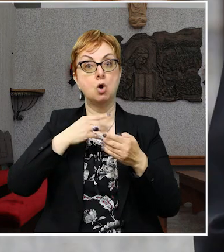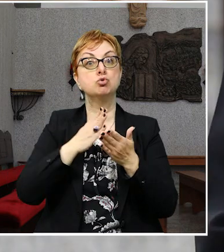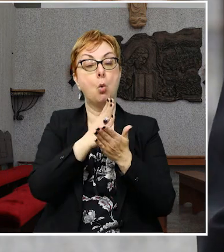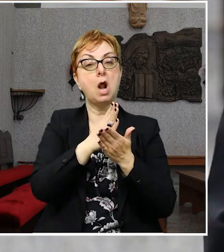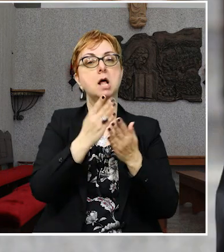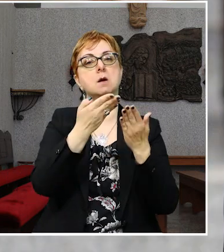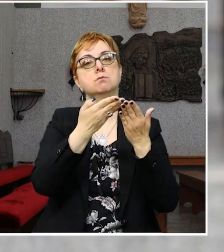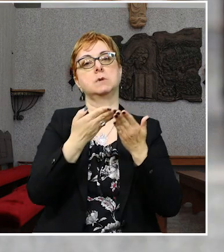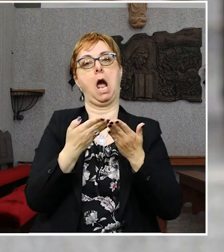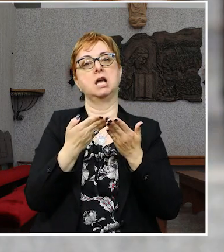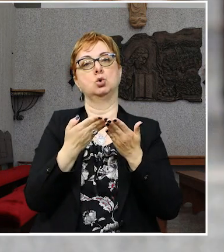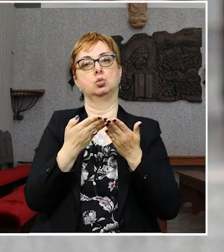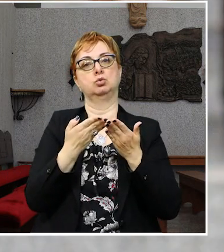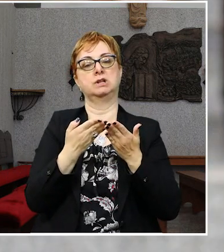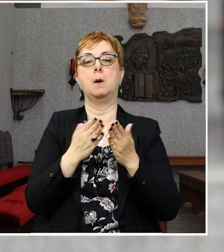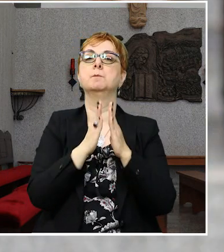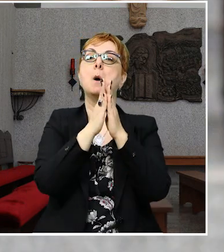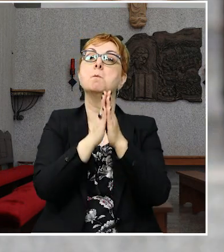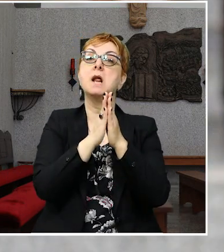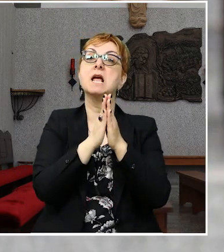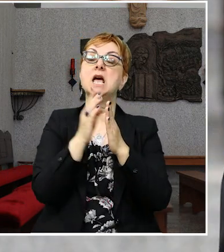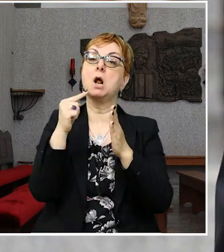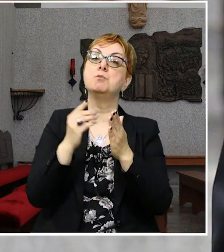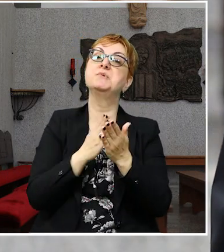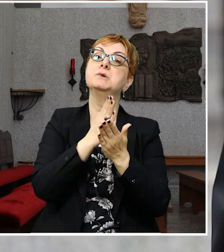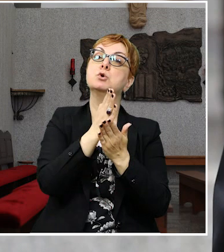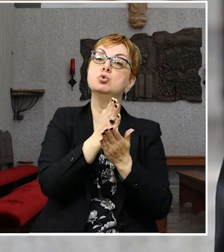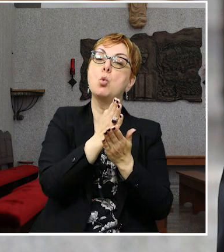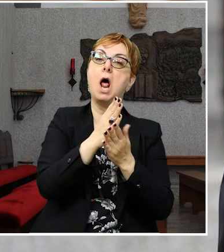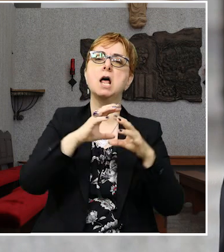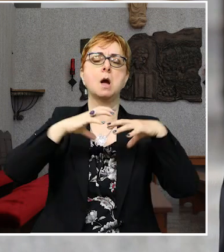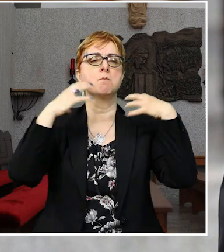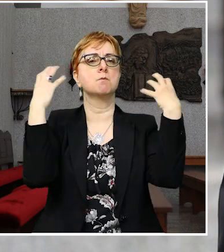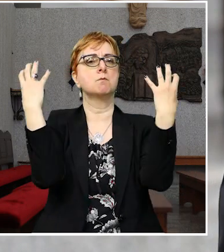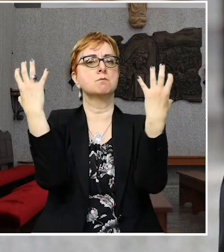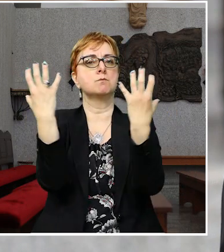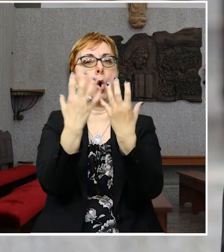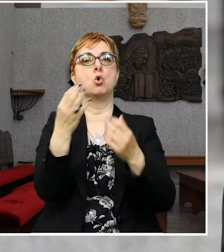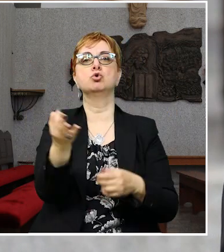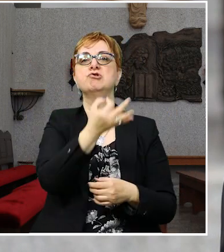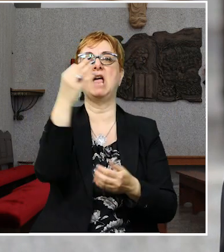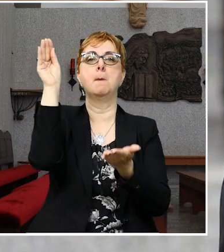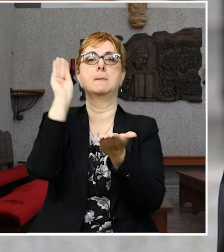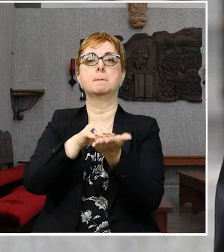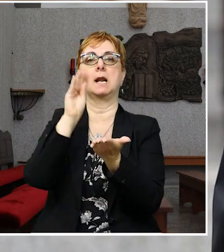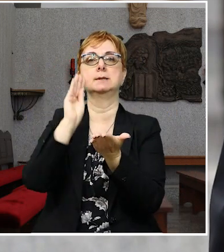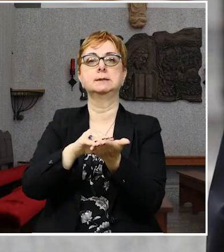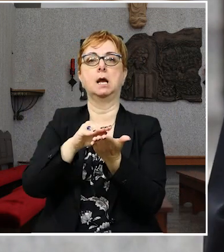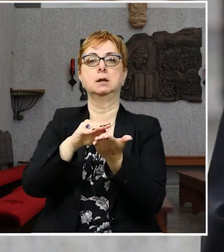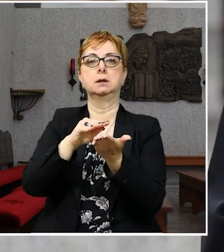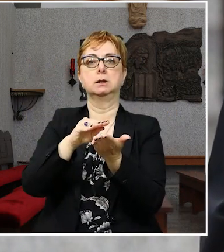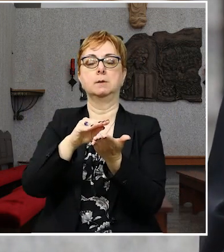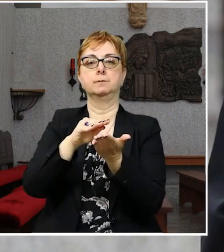peregrinare. Ecco, nella preghiera del Salterio il mondo è sempre presente e